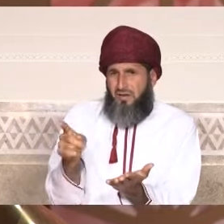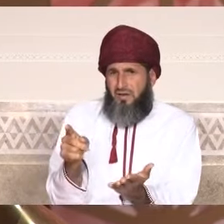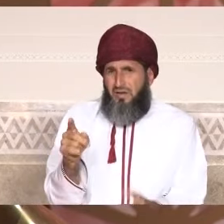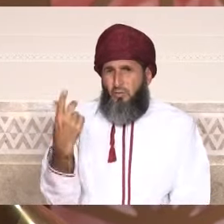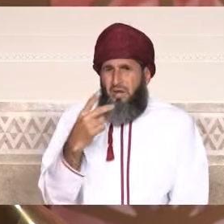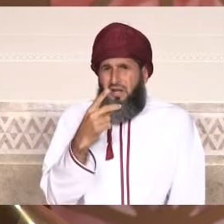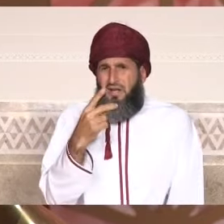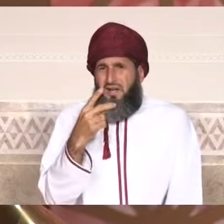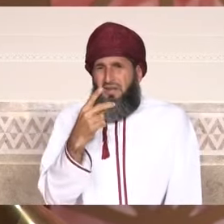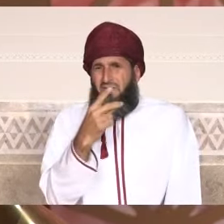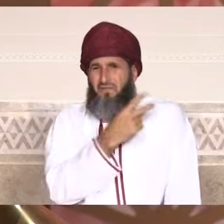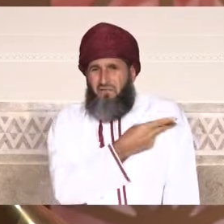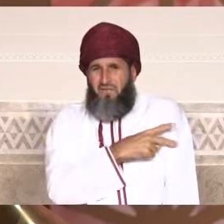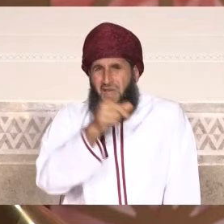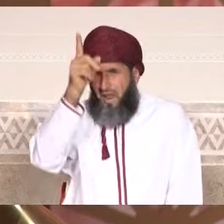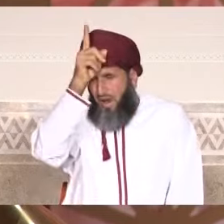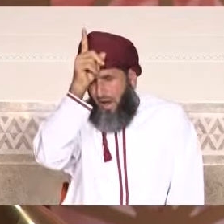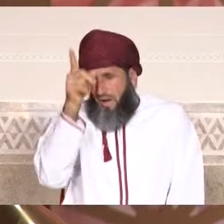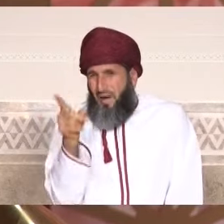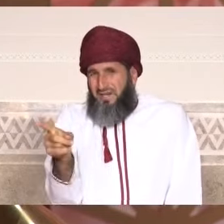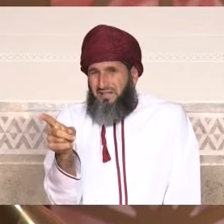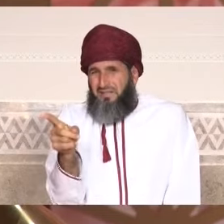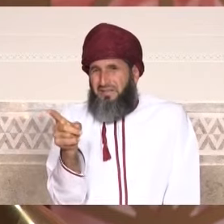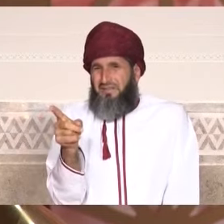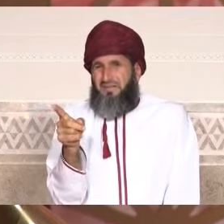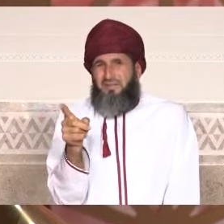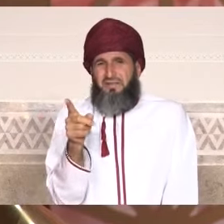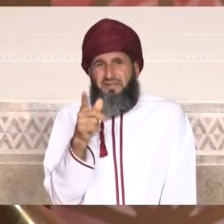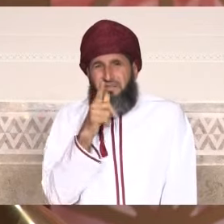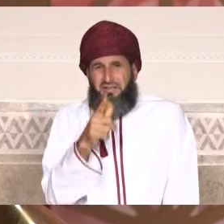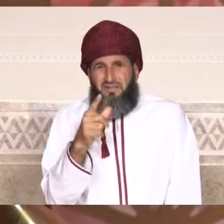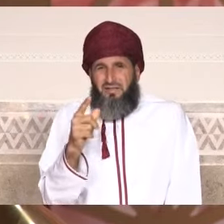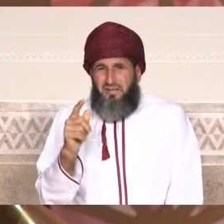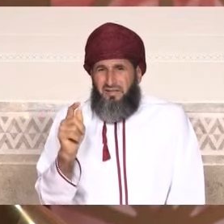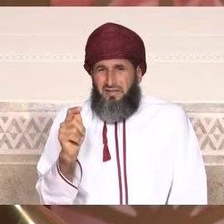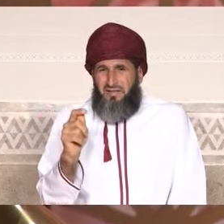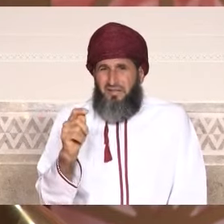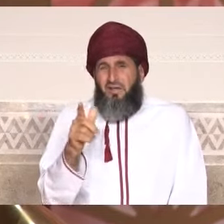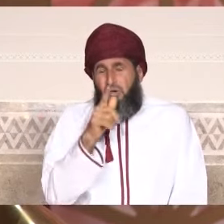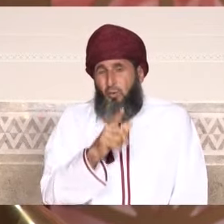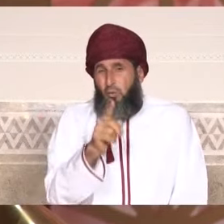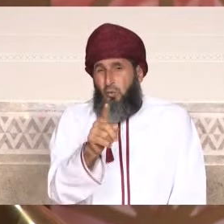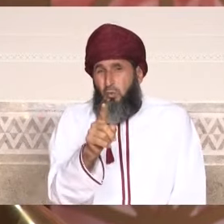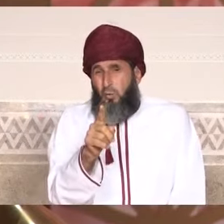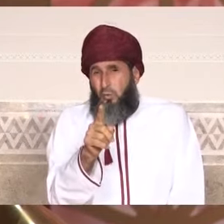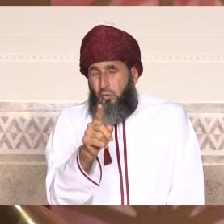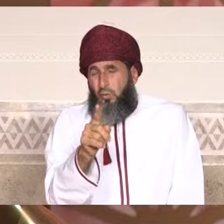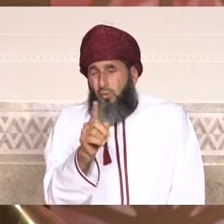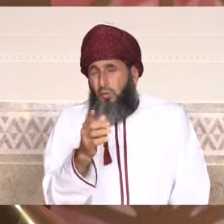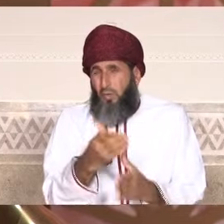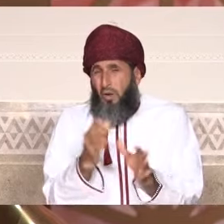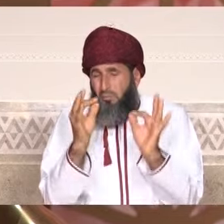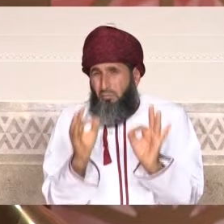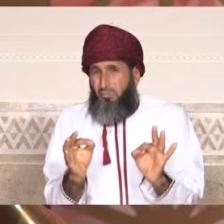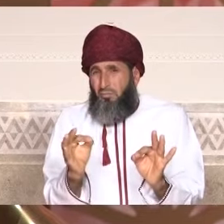ألمانيا، فهي بالنظر إليه ليست بحربية، لكن عليه أن يتثبت هل